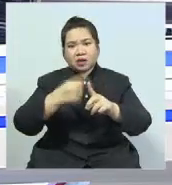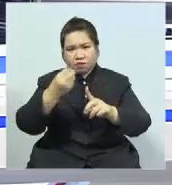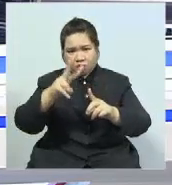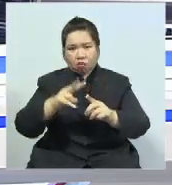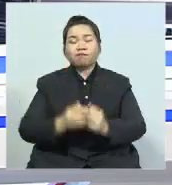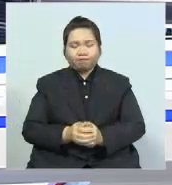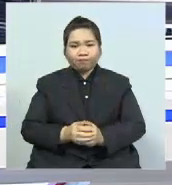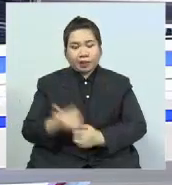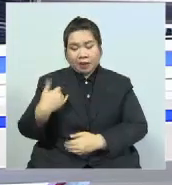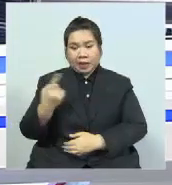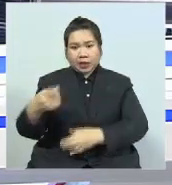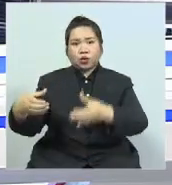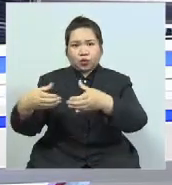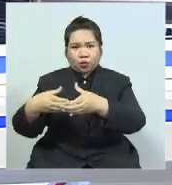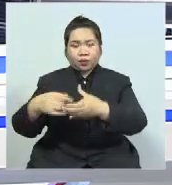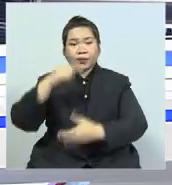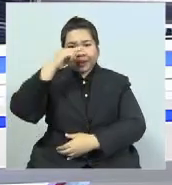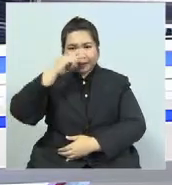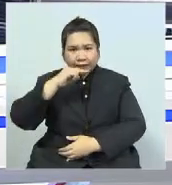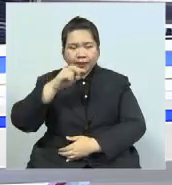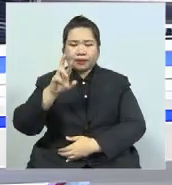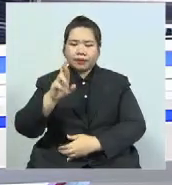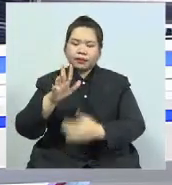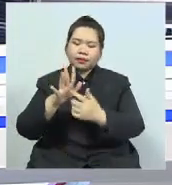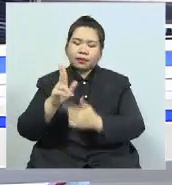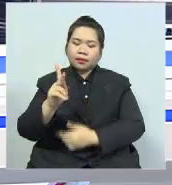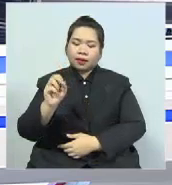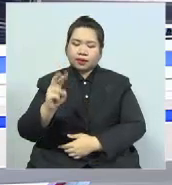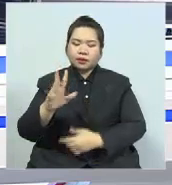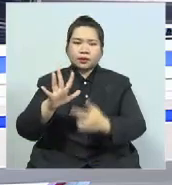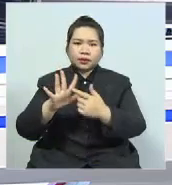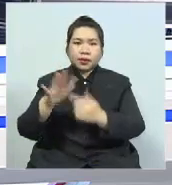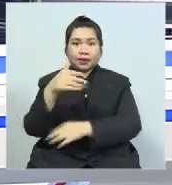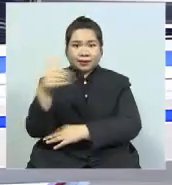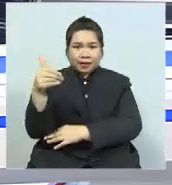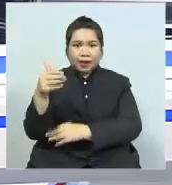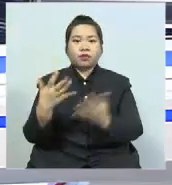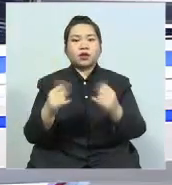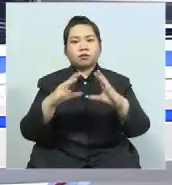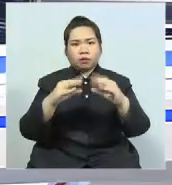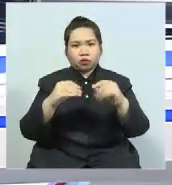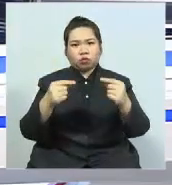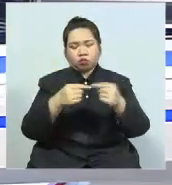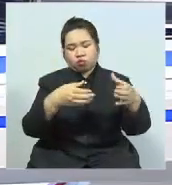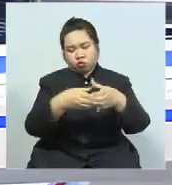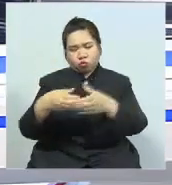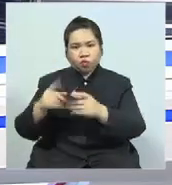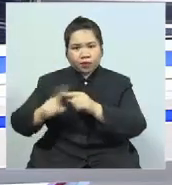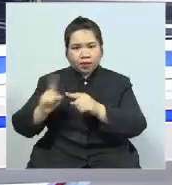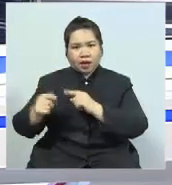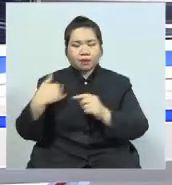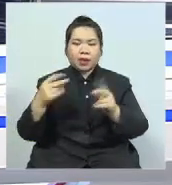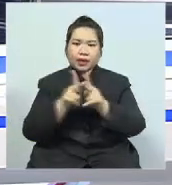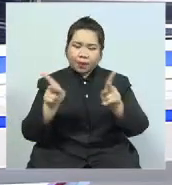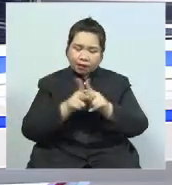พาไปดูอีกหนึ่งบรรยากาศอีกพักหนึ่งกันบ้างค่ะพักไทยรักษาชาติค่ะวันนี้มีการประชุมกรรมการบริหารพักและคณะกรรมการการสรรหาผู้สมัครรับ